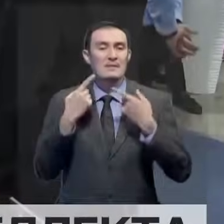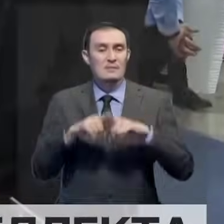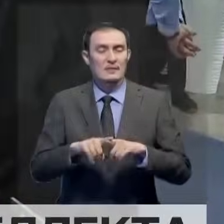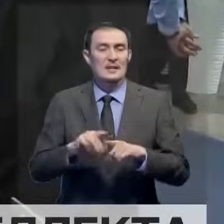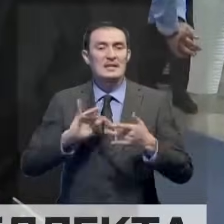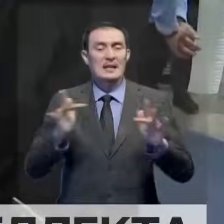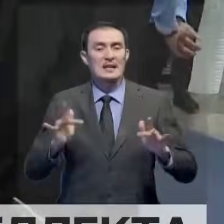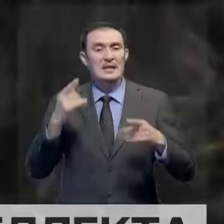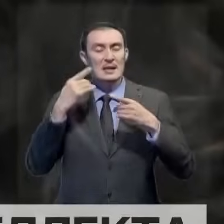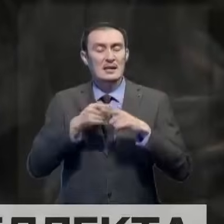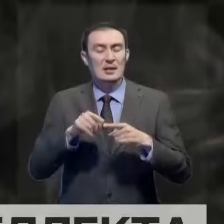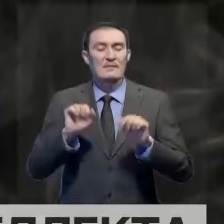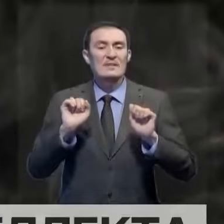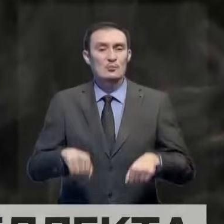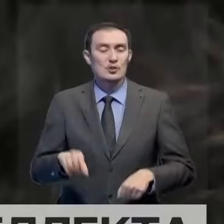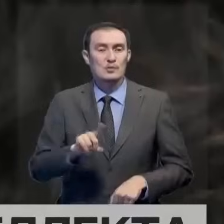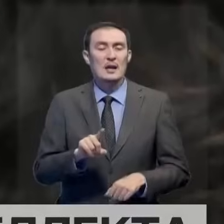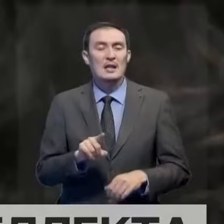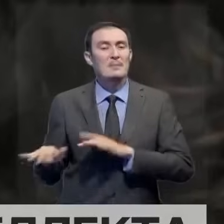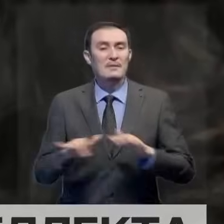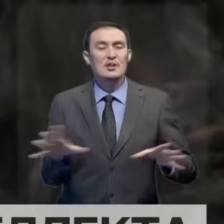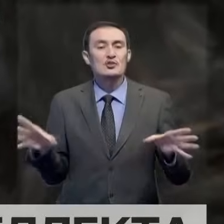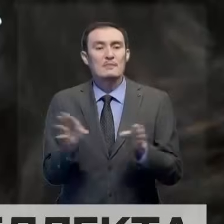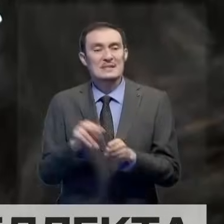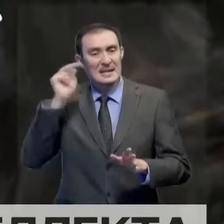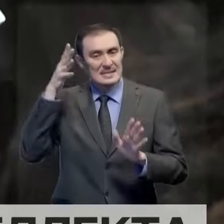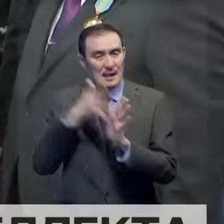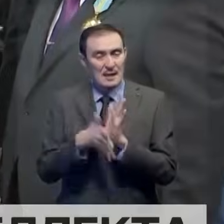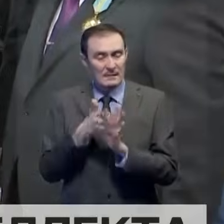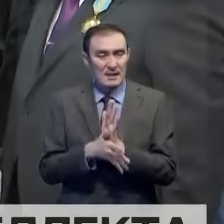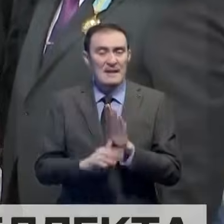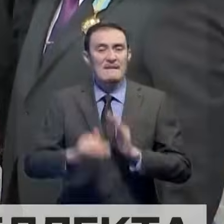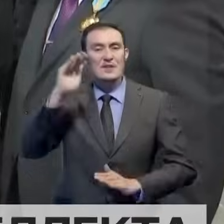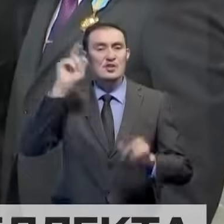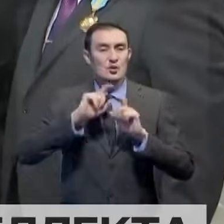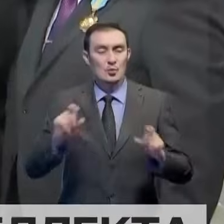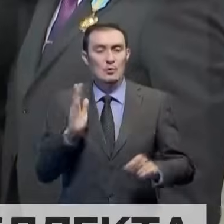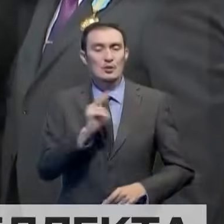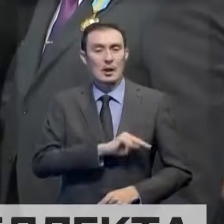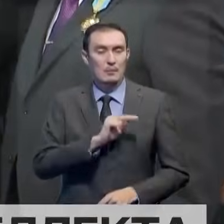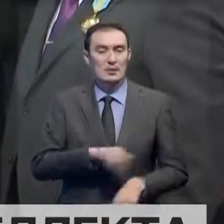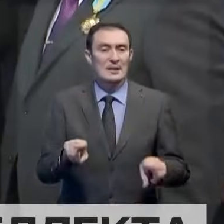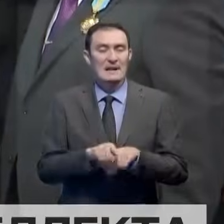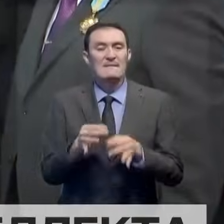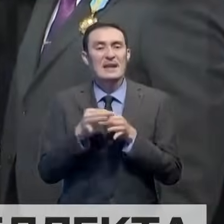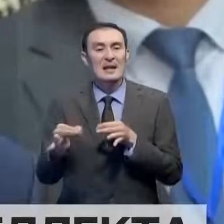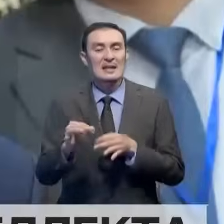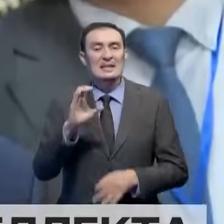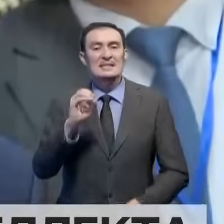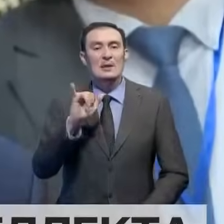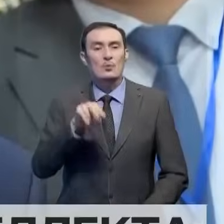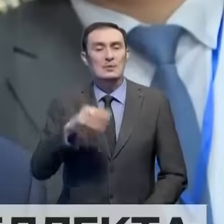и IT-технологиям, а также возможность для проведения совместных исследований. Высшая школа будет функционировать как филиал